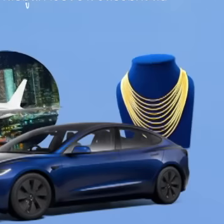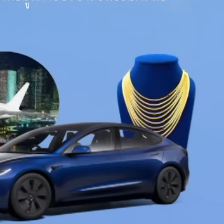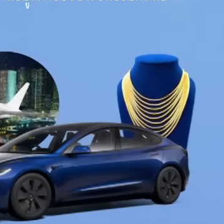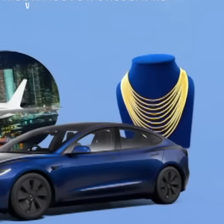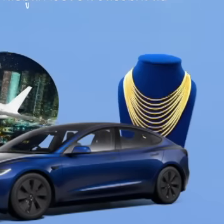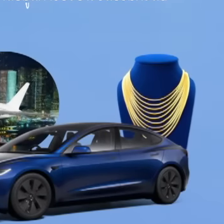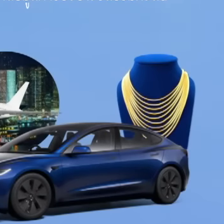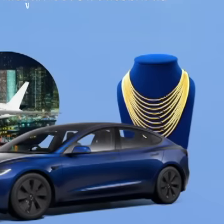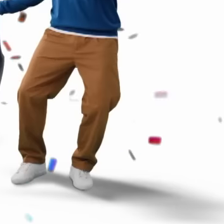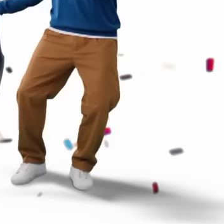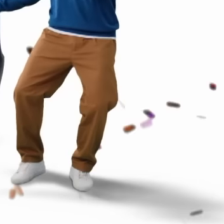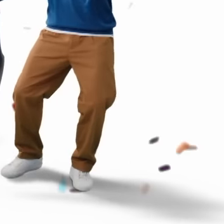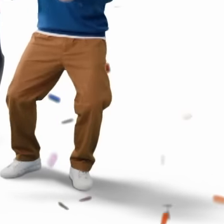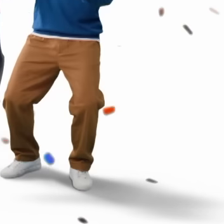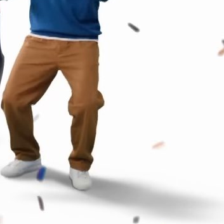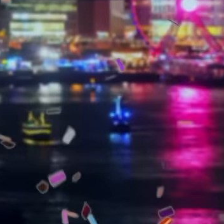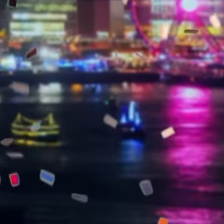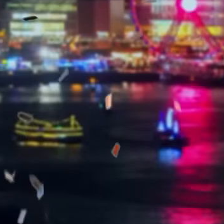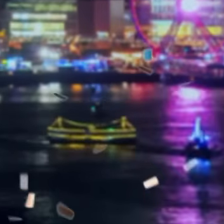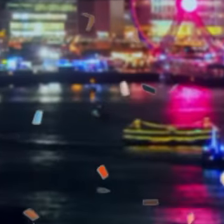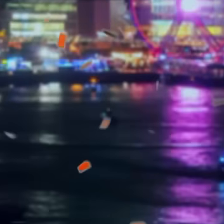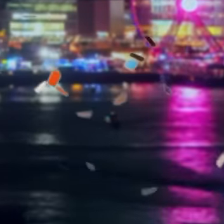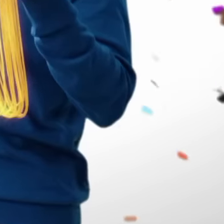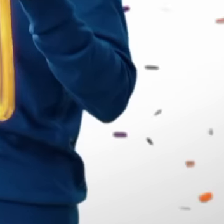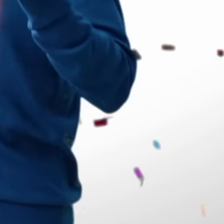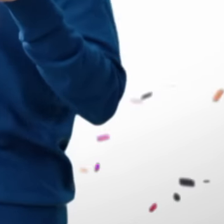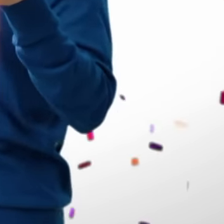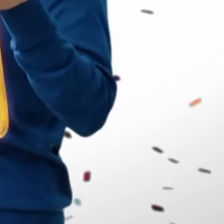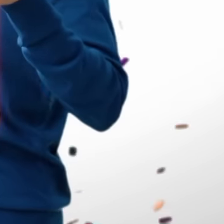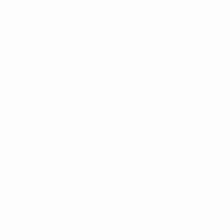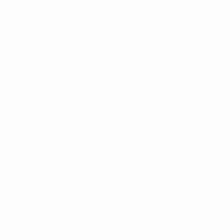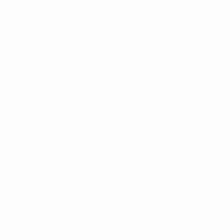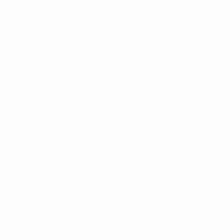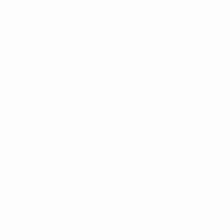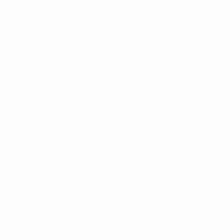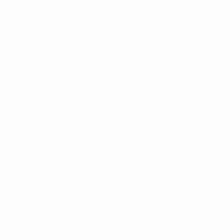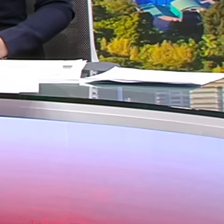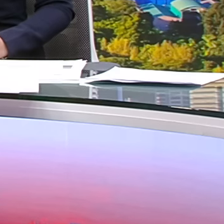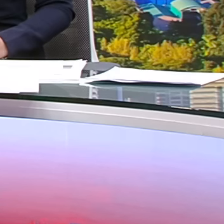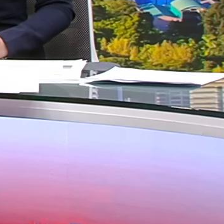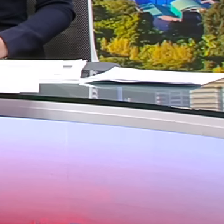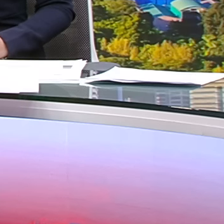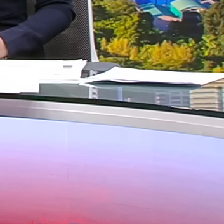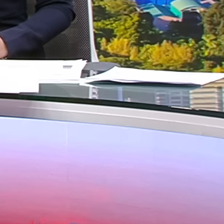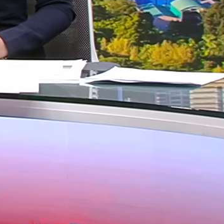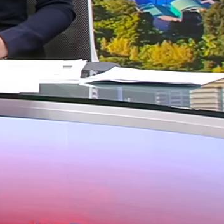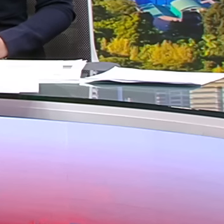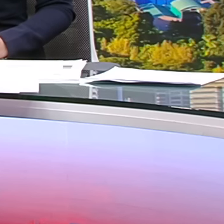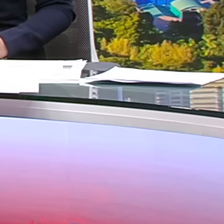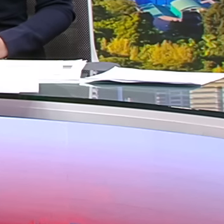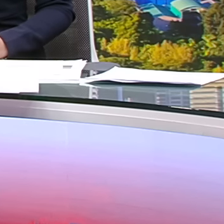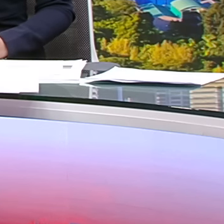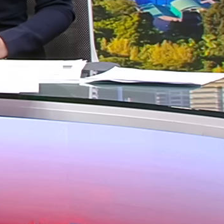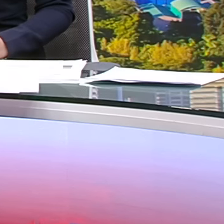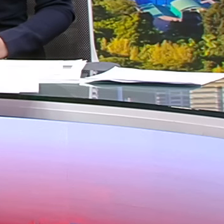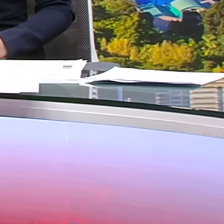All Member สุขรัวๆแลกลุ้นฟินๆใช้คะแนนเลือกลุ้นรางวัลผ่าน7 App วันนี้มาติดตามเรื่องของสภาพอาก